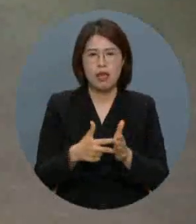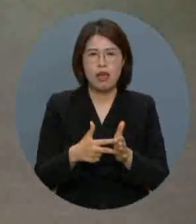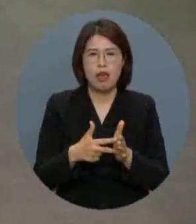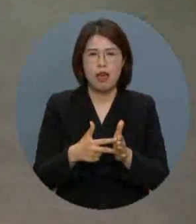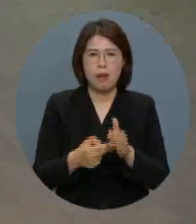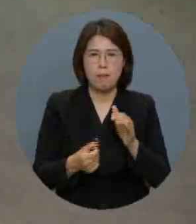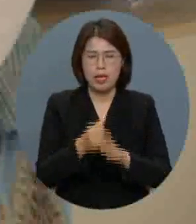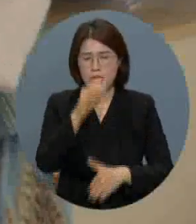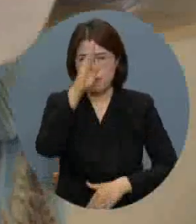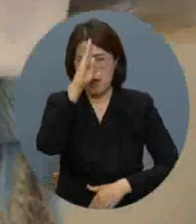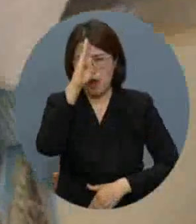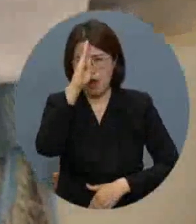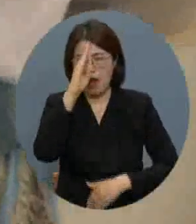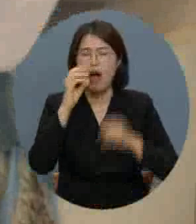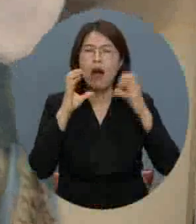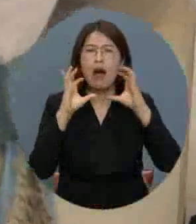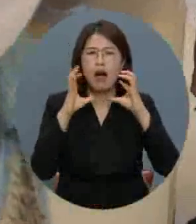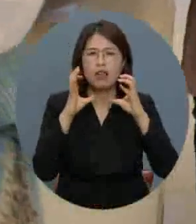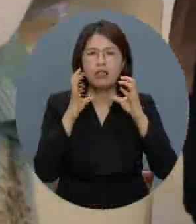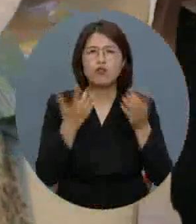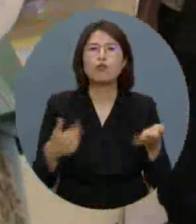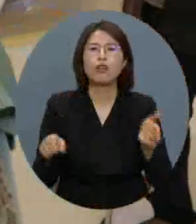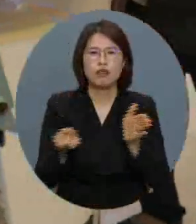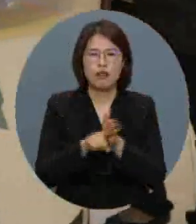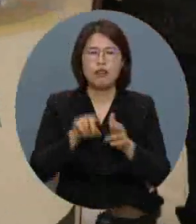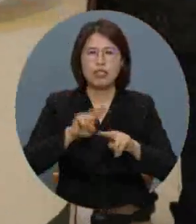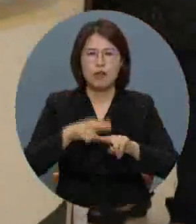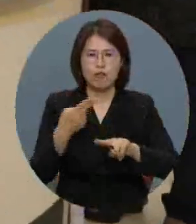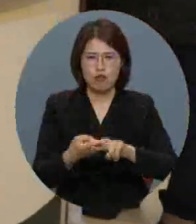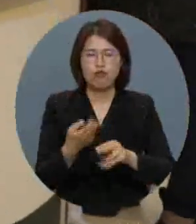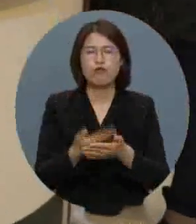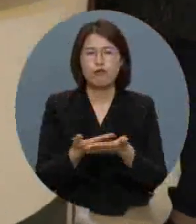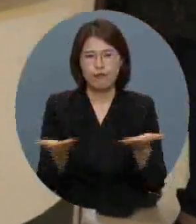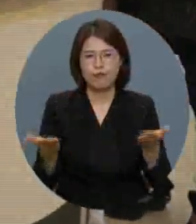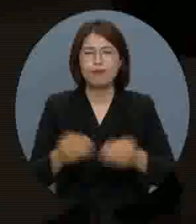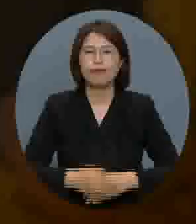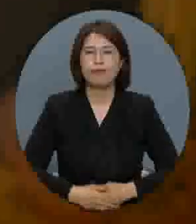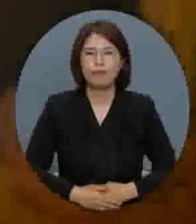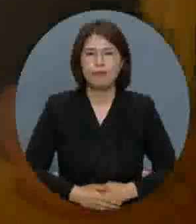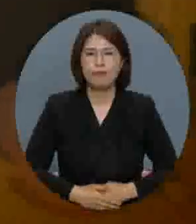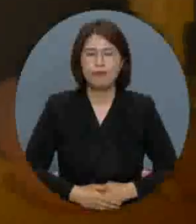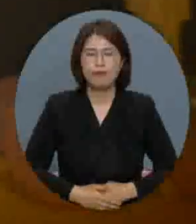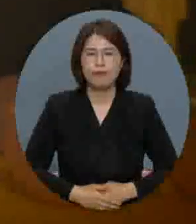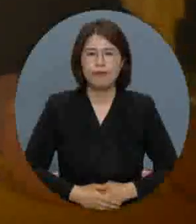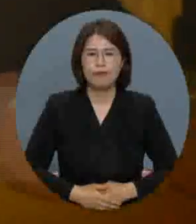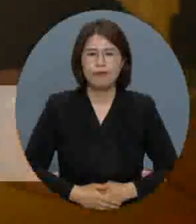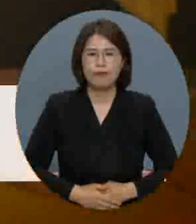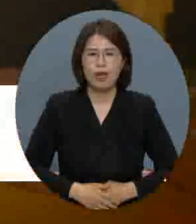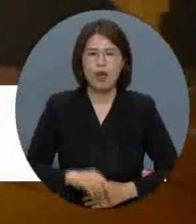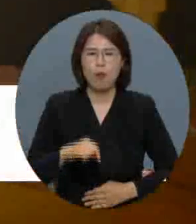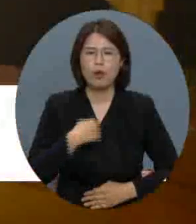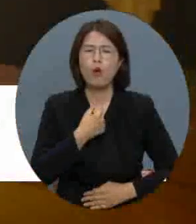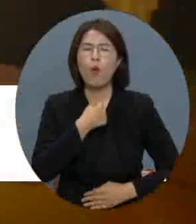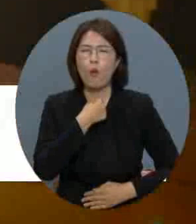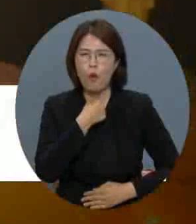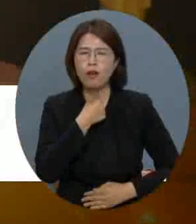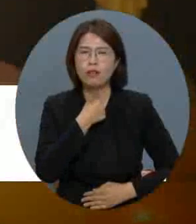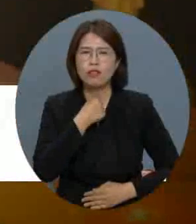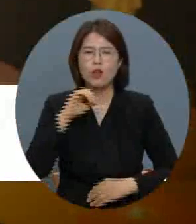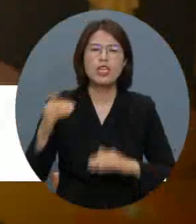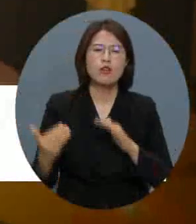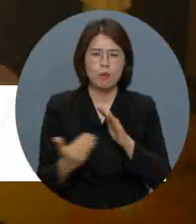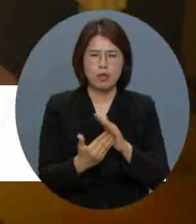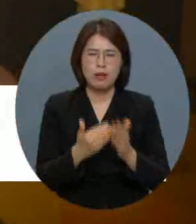희귀 난치병과 싸우고 있는 아이들을 위해 선물을 해준 겁니다. 본인이 정말 간절히 원하는 소원을 이룸으로써